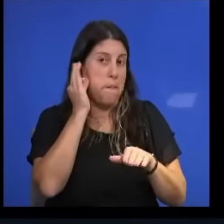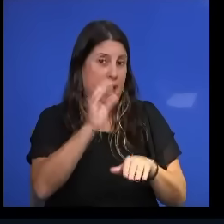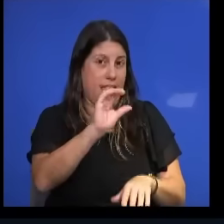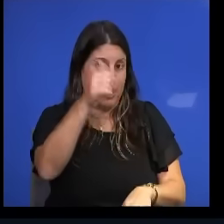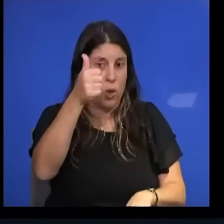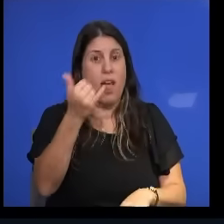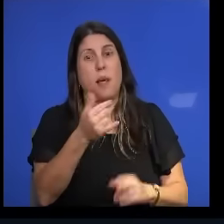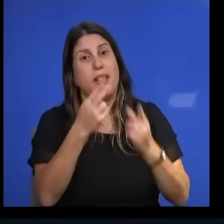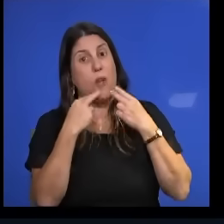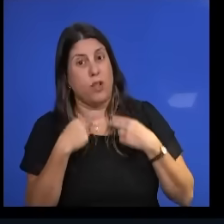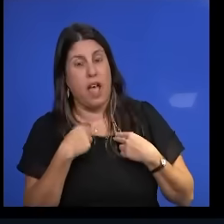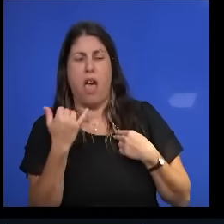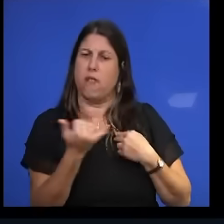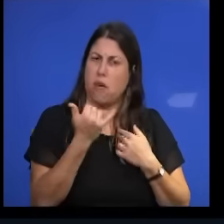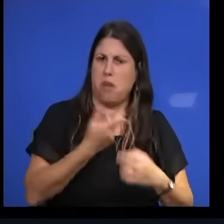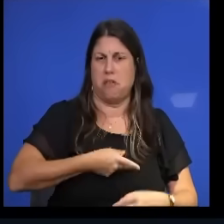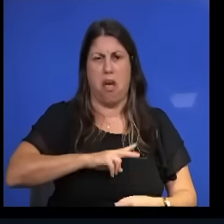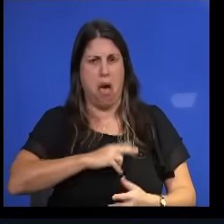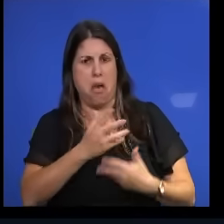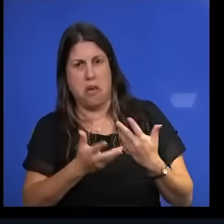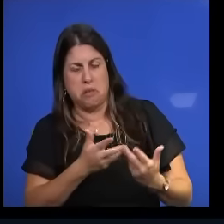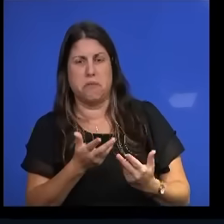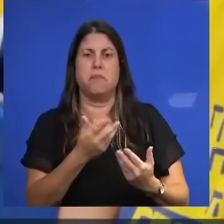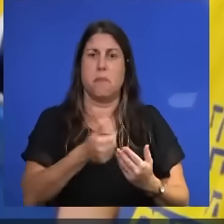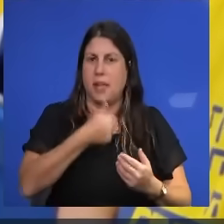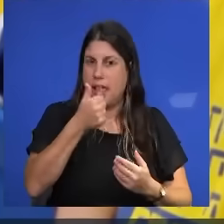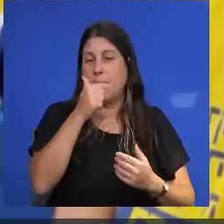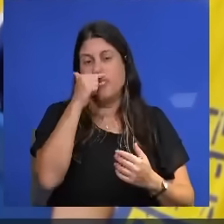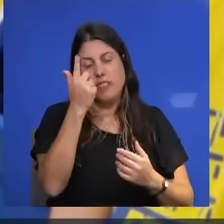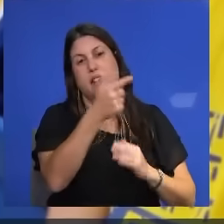מנהלת את האירוע מתוך הבית. והיא אמרה, כולנו בממד ביחד.